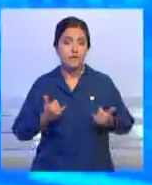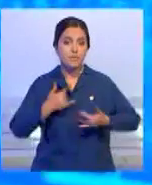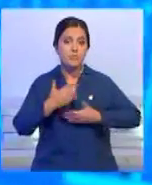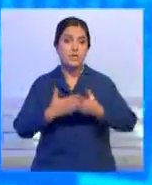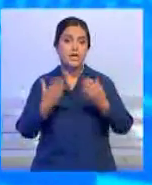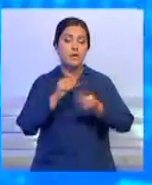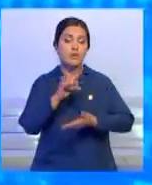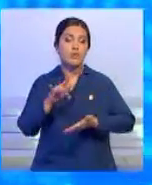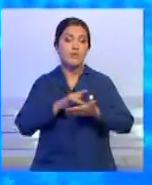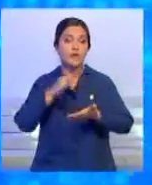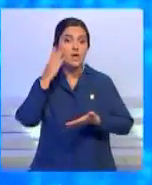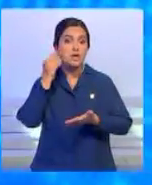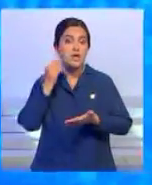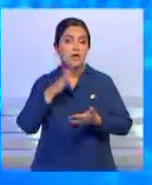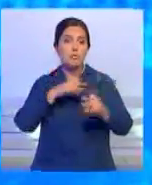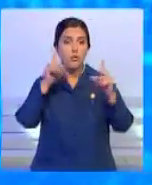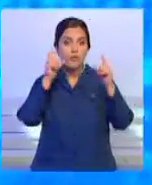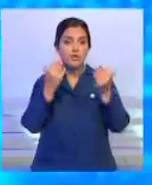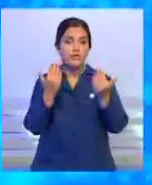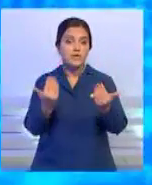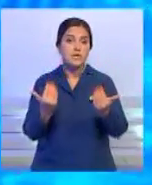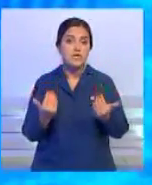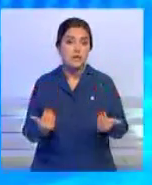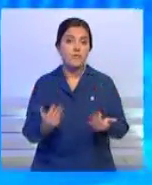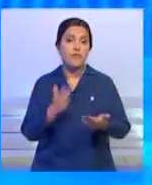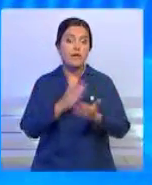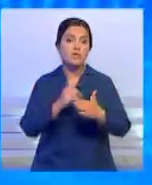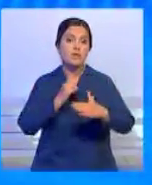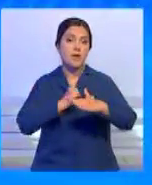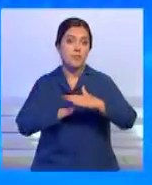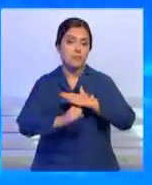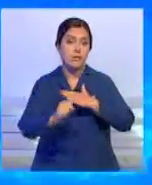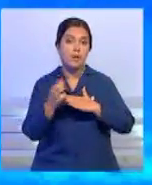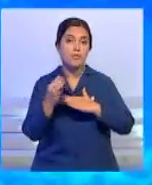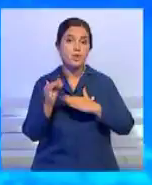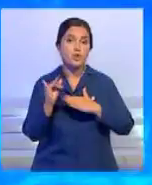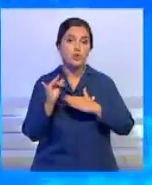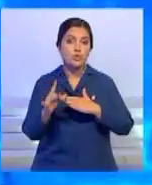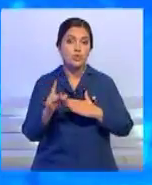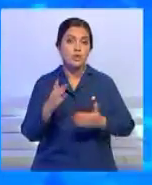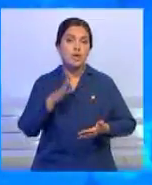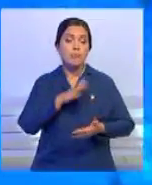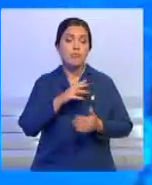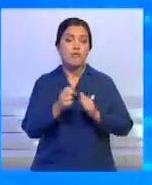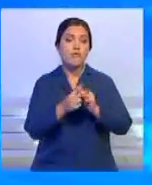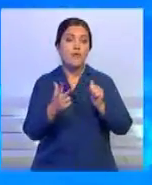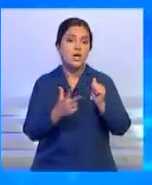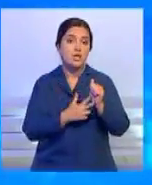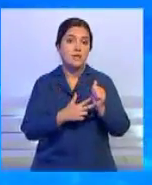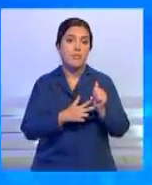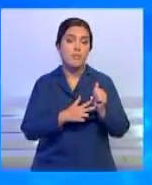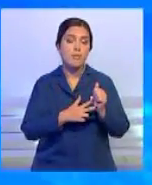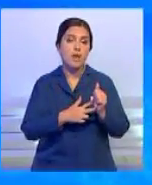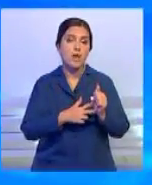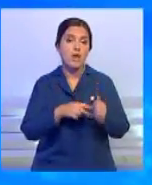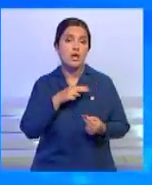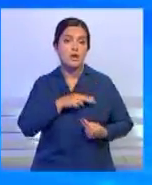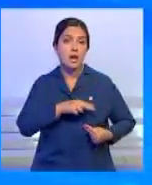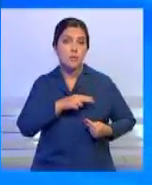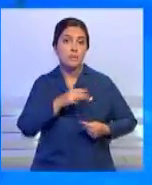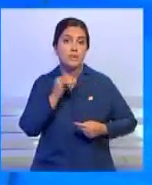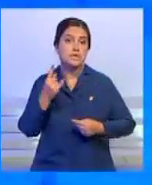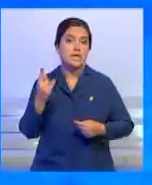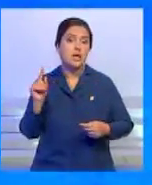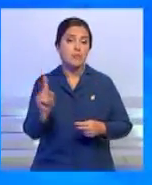честь предстоящего дня города в Алматы прошла фотовыставка. На станции метрополитен Байконур представили 18 работ. Часть из